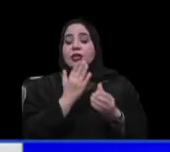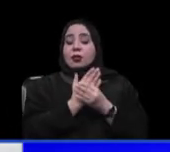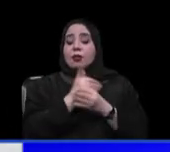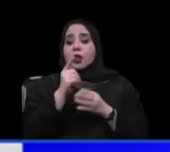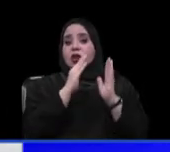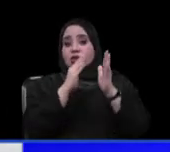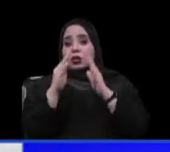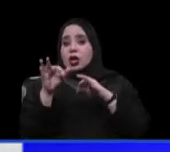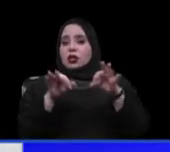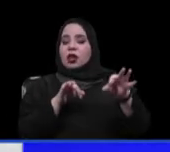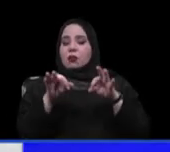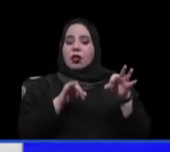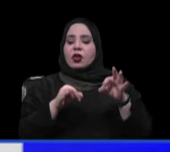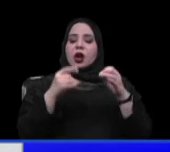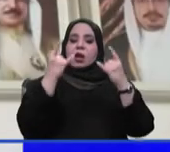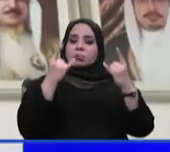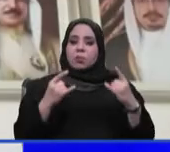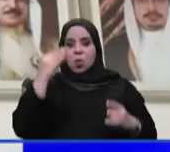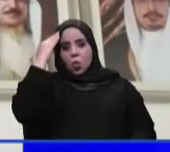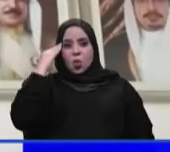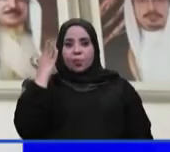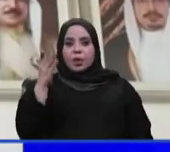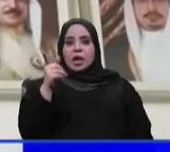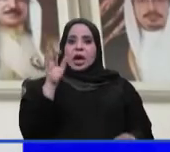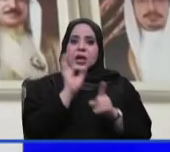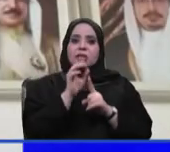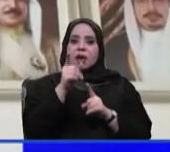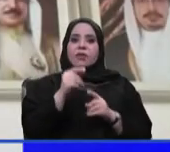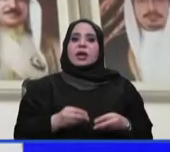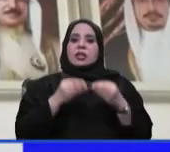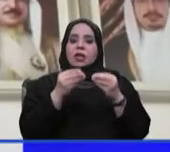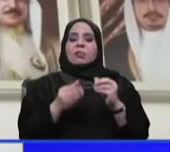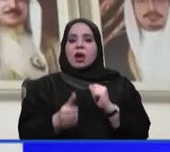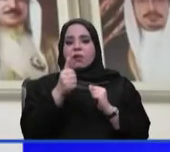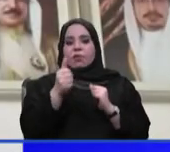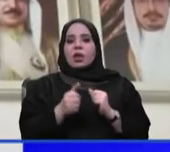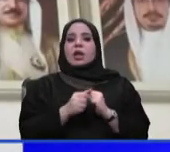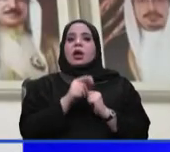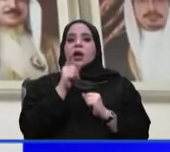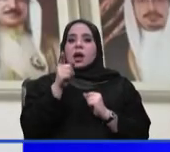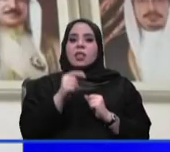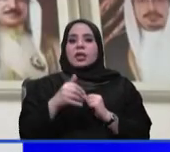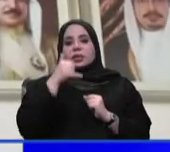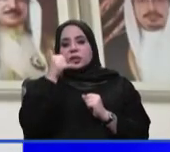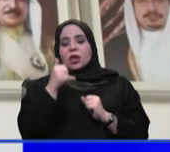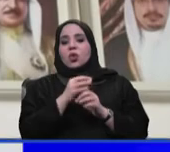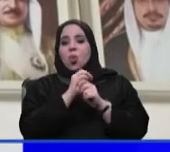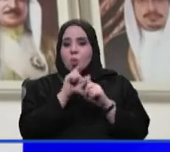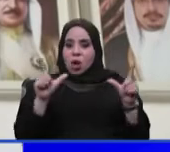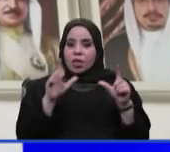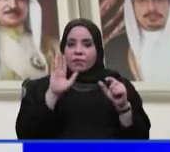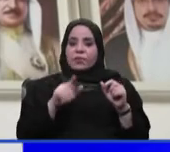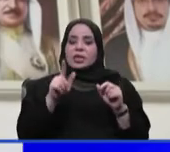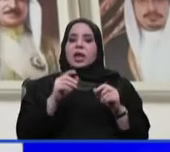جهة تنظيمية ذات كفاءة عالية تهدف إلى تقديم التقنيات الحديثة من خلال اتصالات واسعة المدى